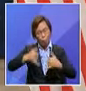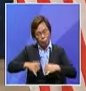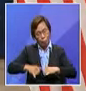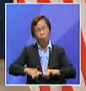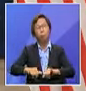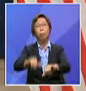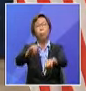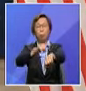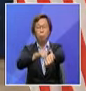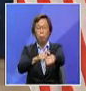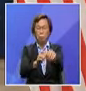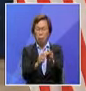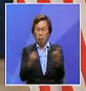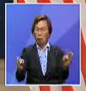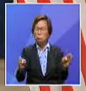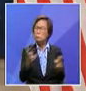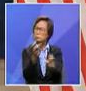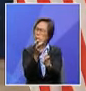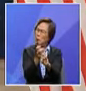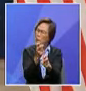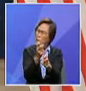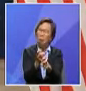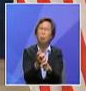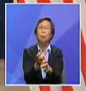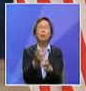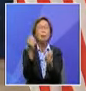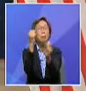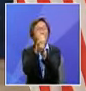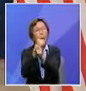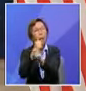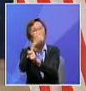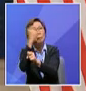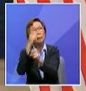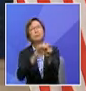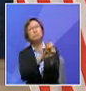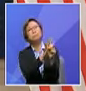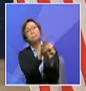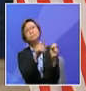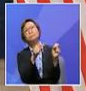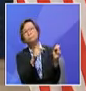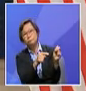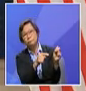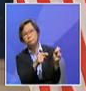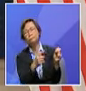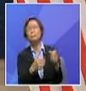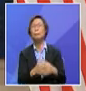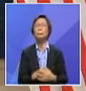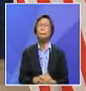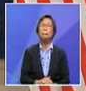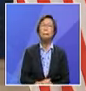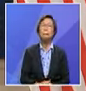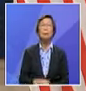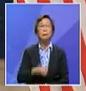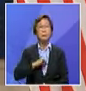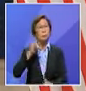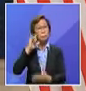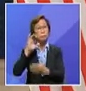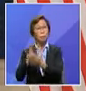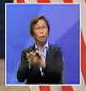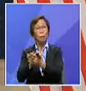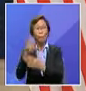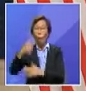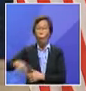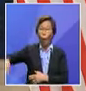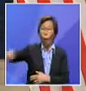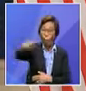dalam tempoh yang agak mencabar susulan wabak COVID-19. Namun saya yakin bahawa saudara